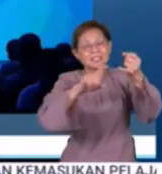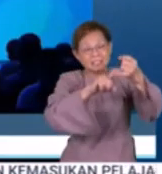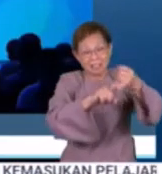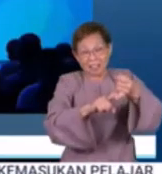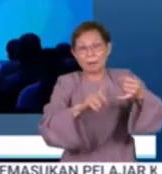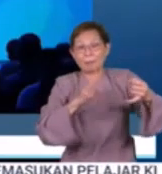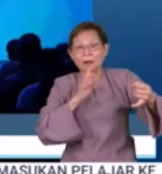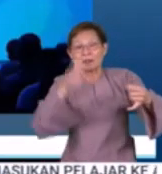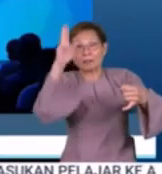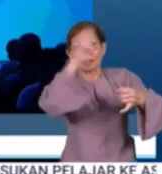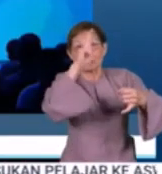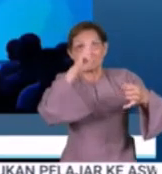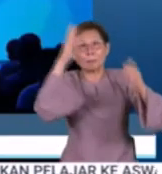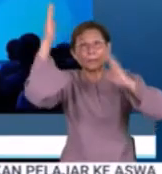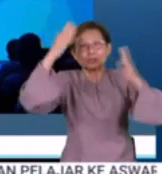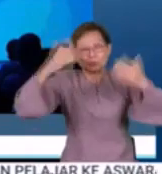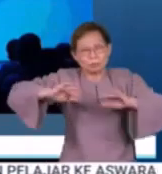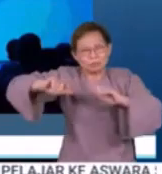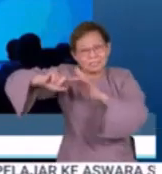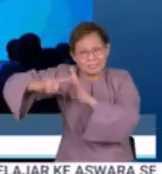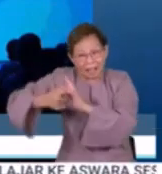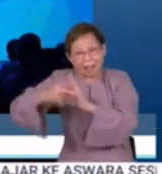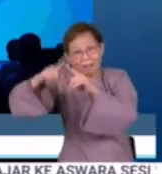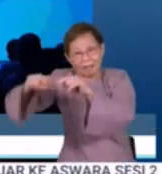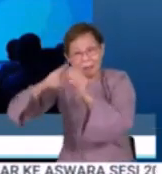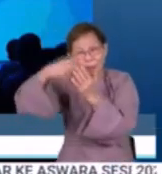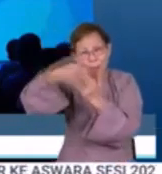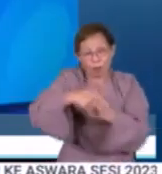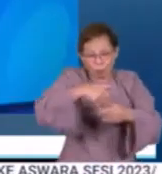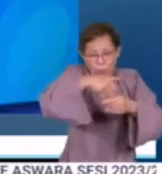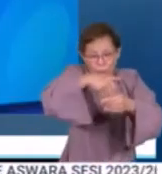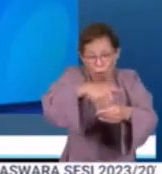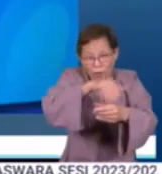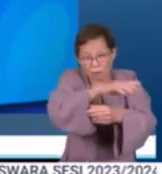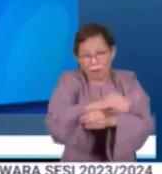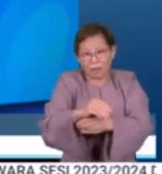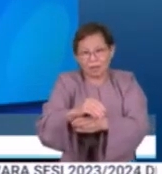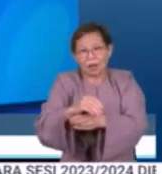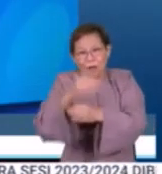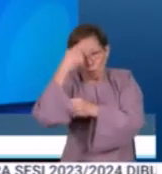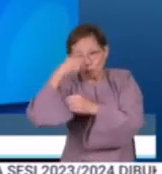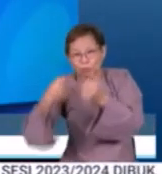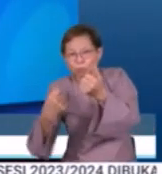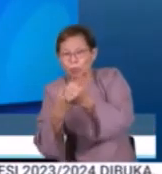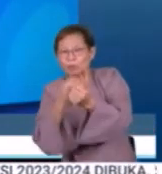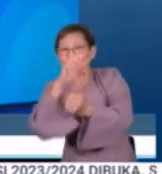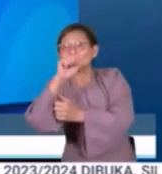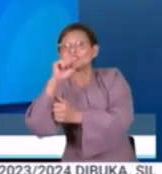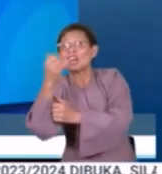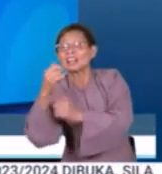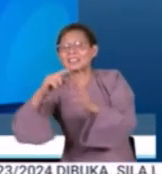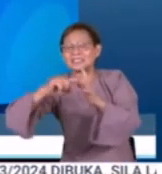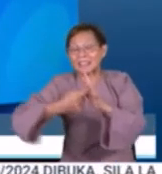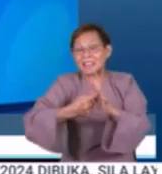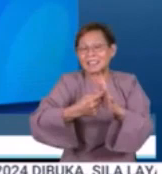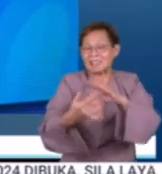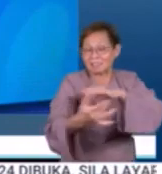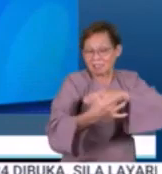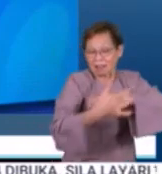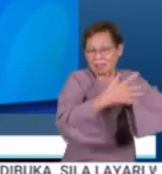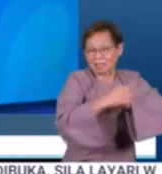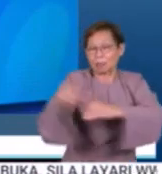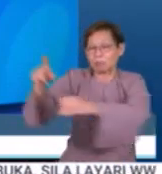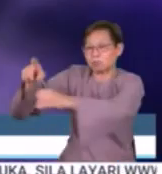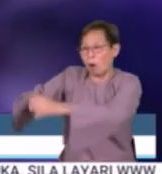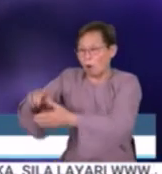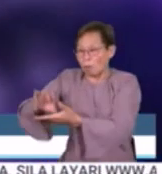berkata kerajaan juga telah memperkenalkan berbagai program insentif dan Geran untuk menyokong Syarikat permulaan teknologi dan